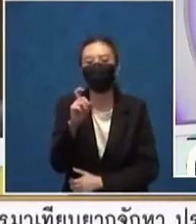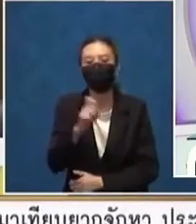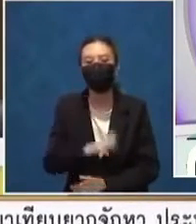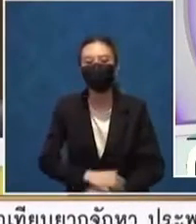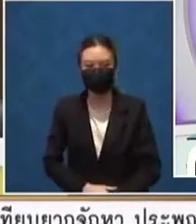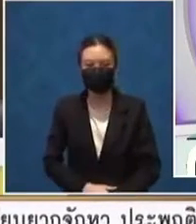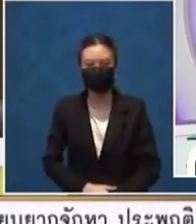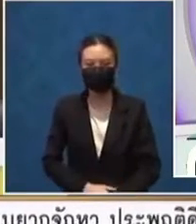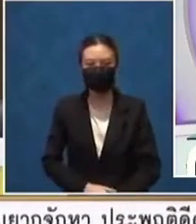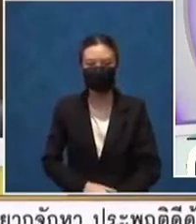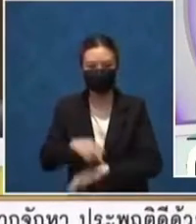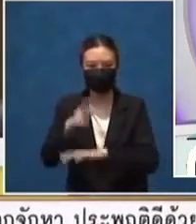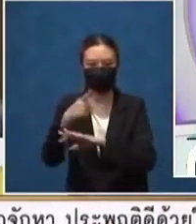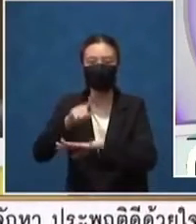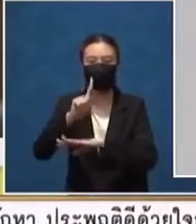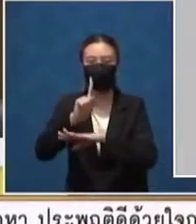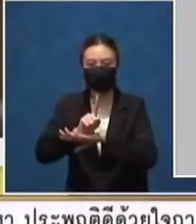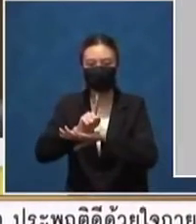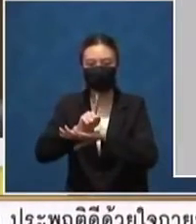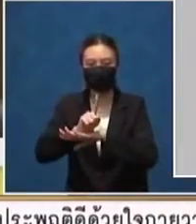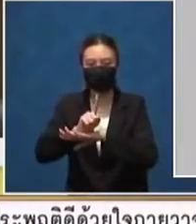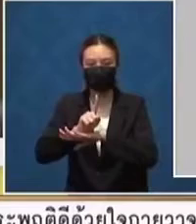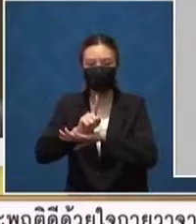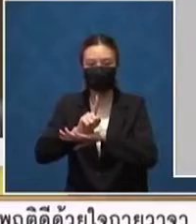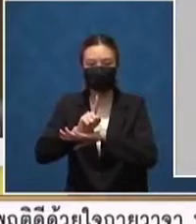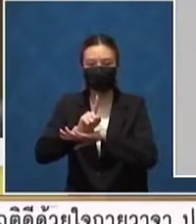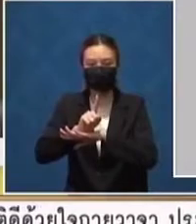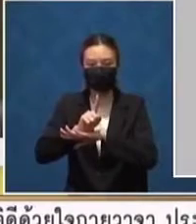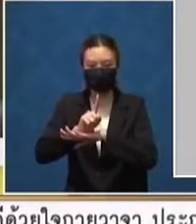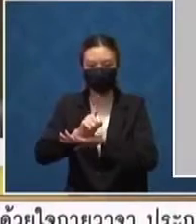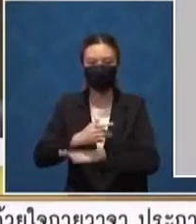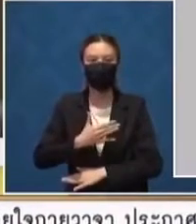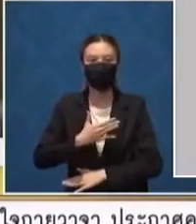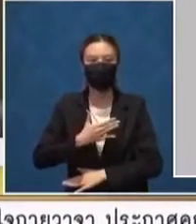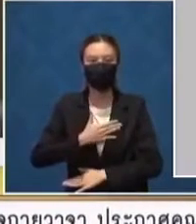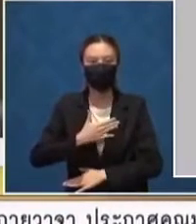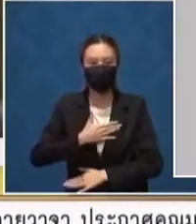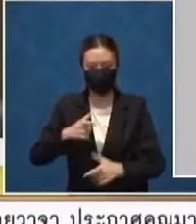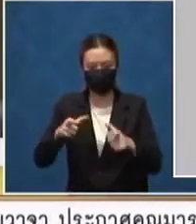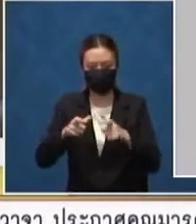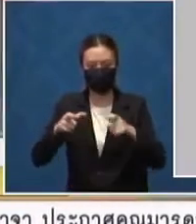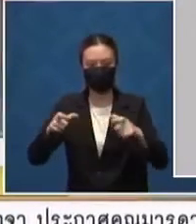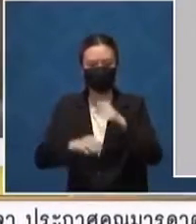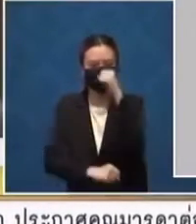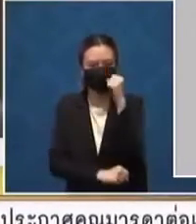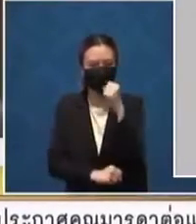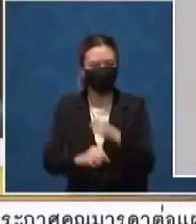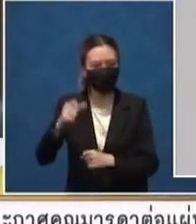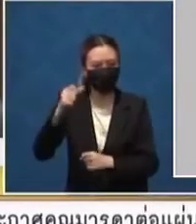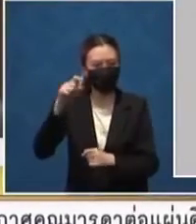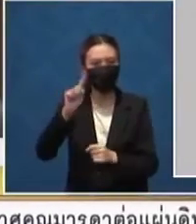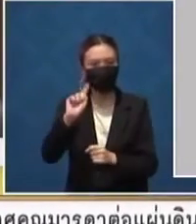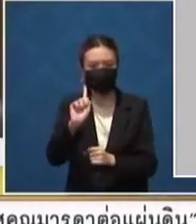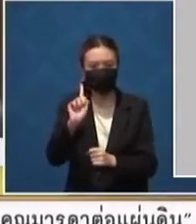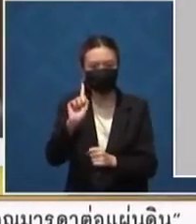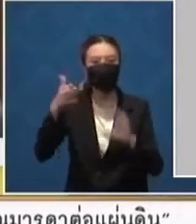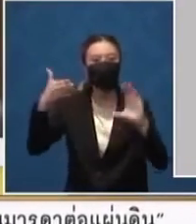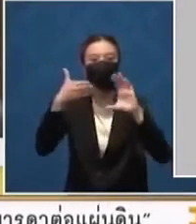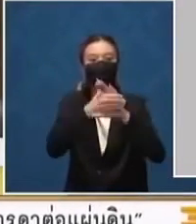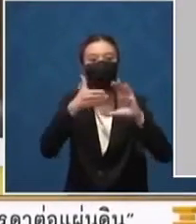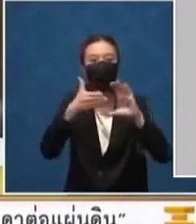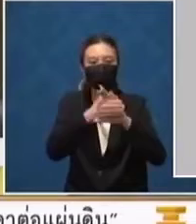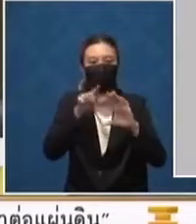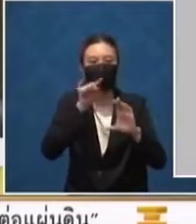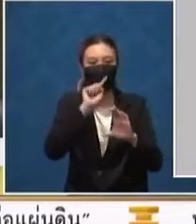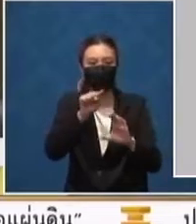บัตรคนจนเนี่ยเป็นบัตรที่เขาเรียกกันเองให้มันสั้นลงเหมือนเป็นชื่อเล่นแต่ว่าจริงๆบัตรนี้เนี่ย ทางภาครัฐใช้